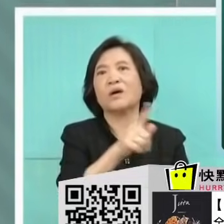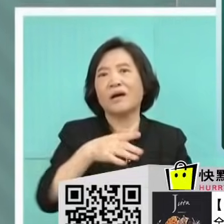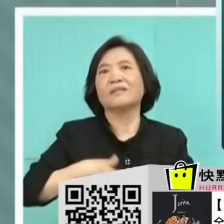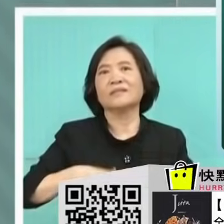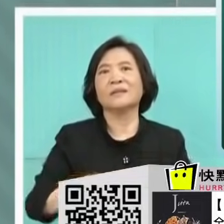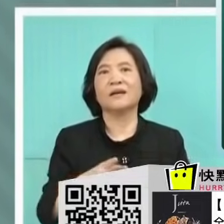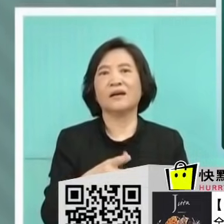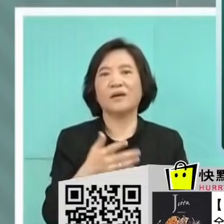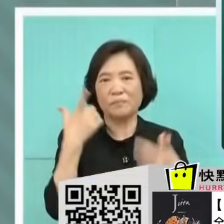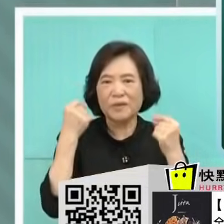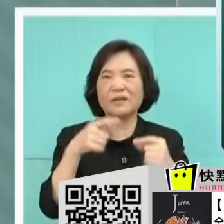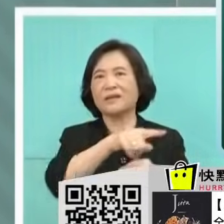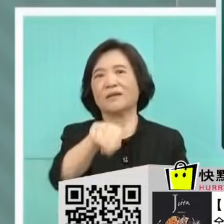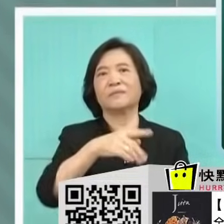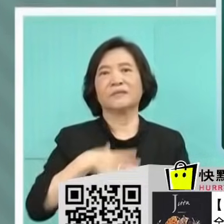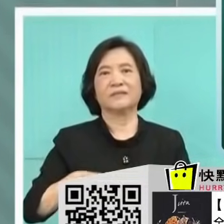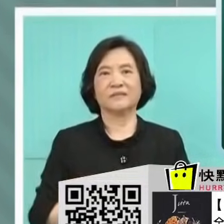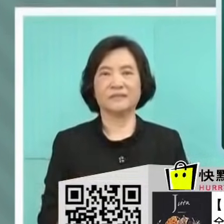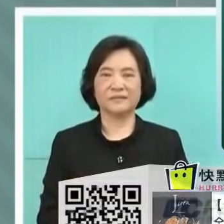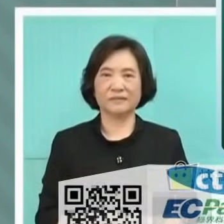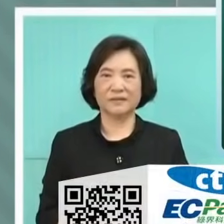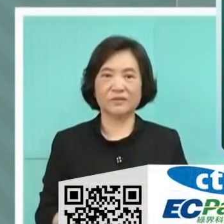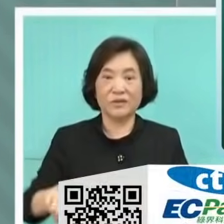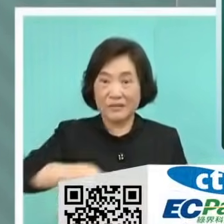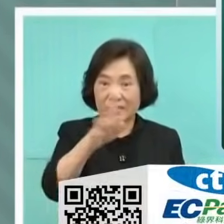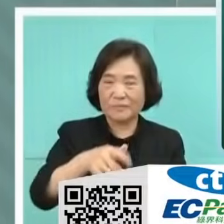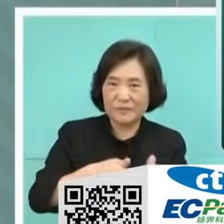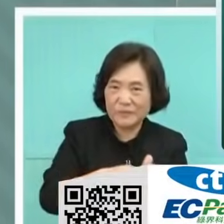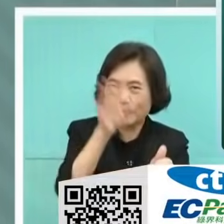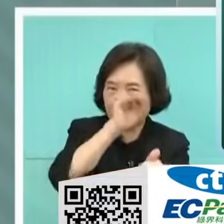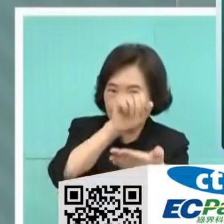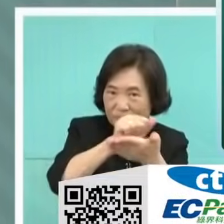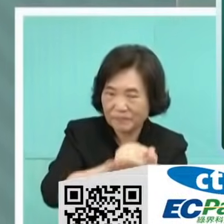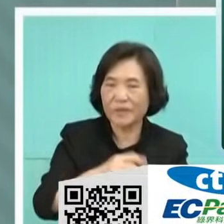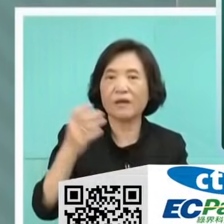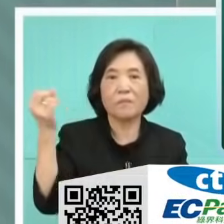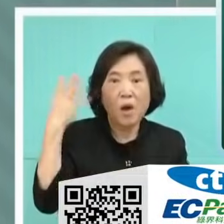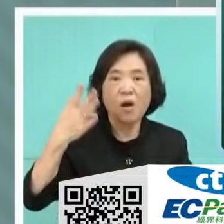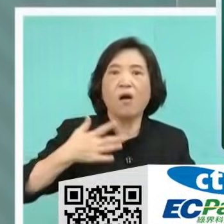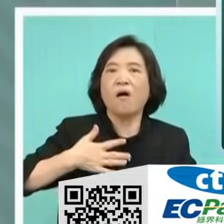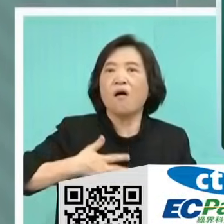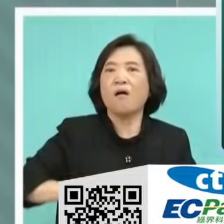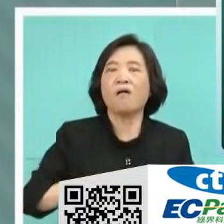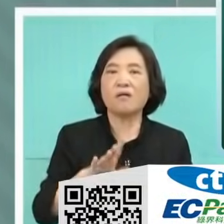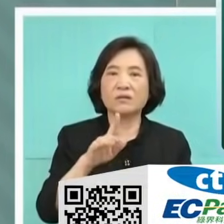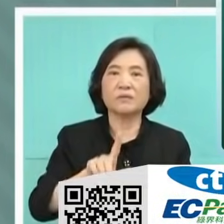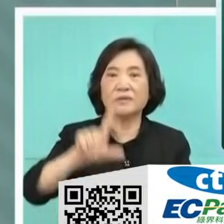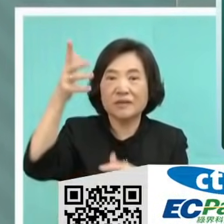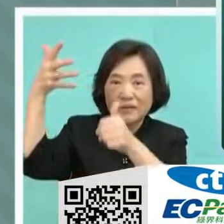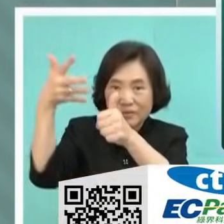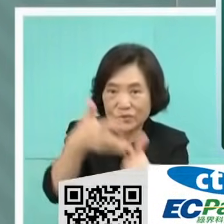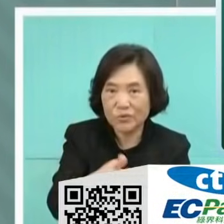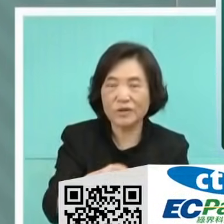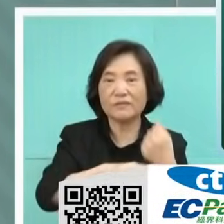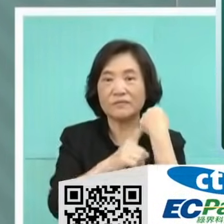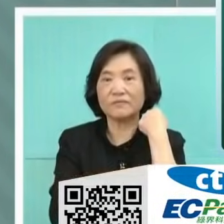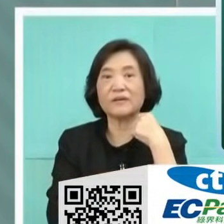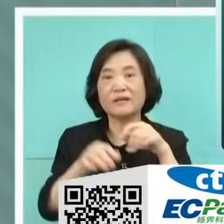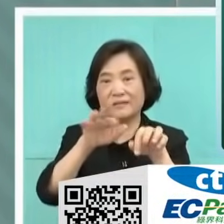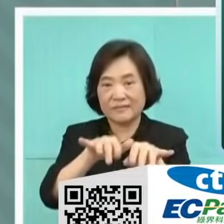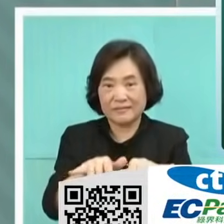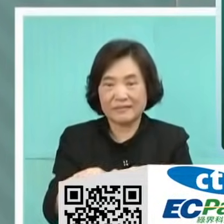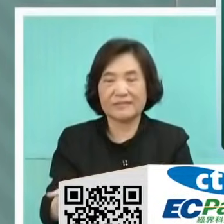储蔬果物流人员，所以是他们在疫调的时候，他们知道了以后，他们上传法办系统，中央才